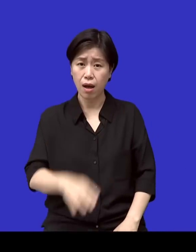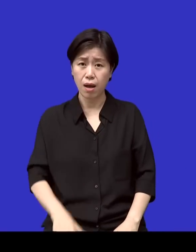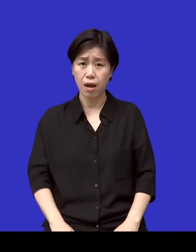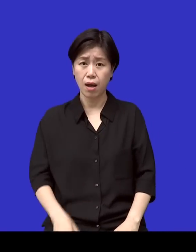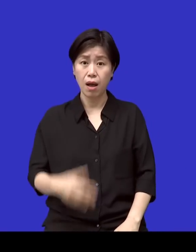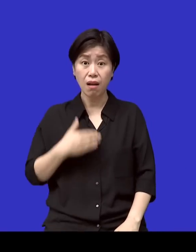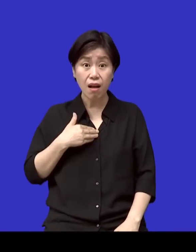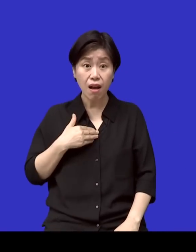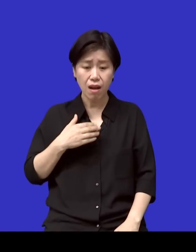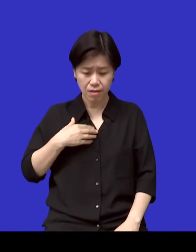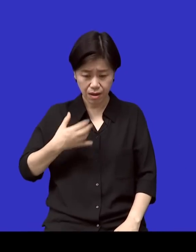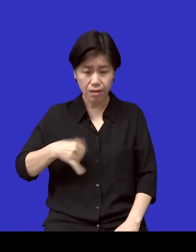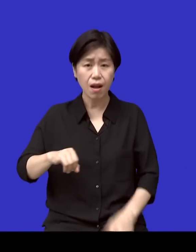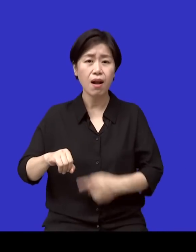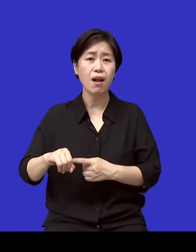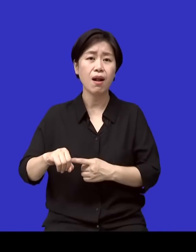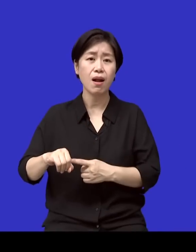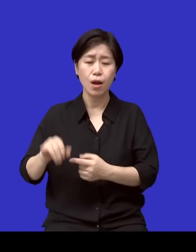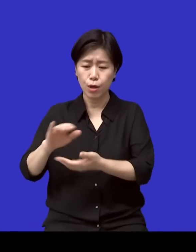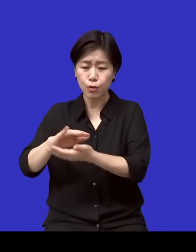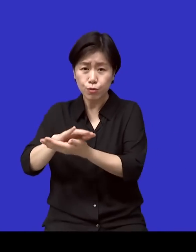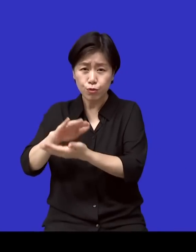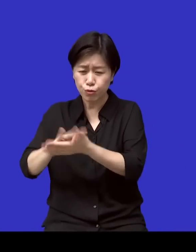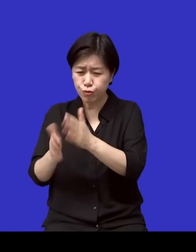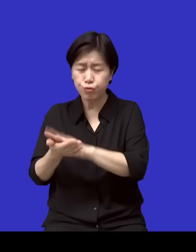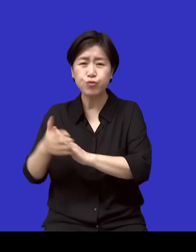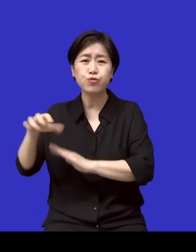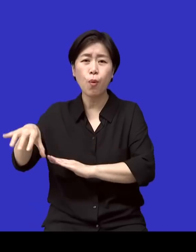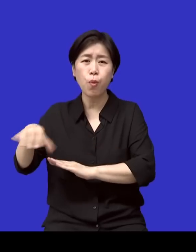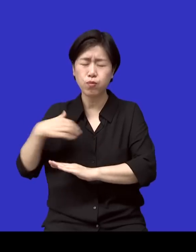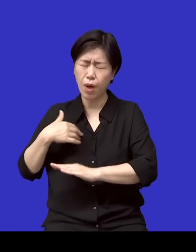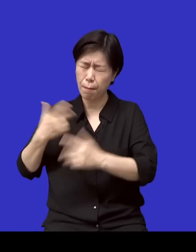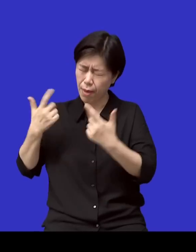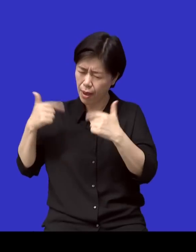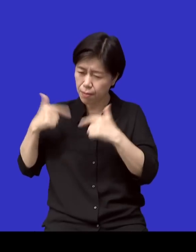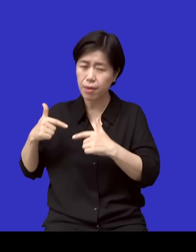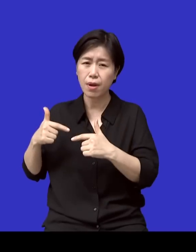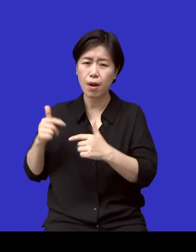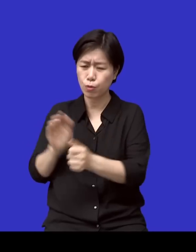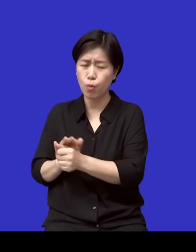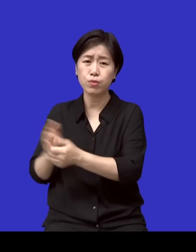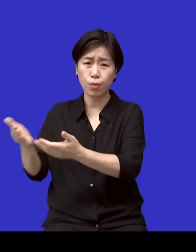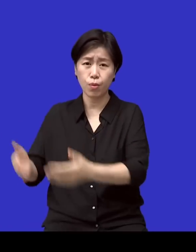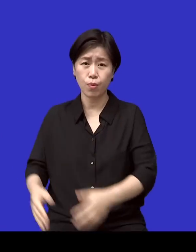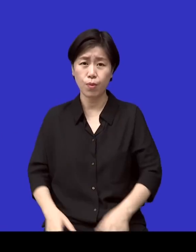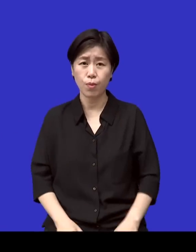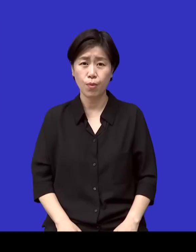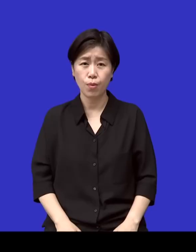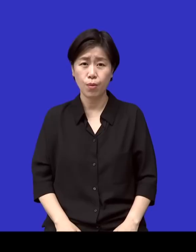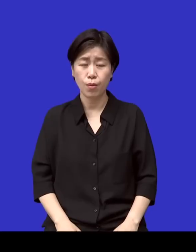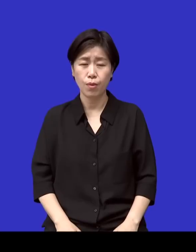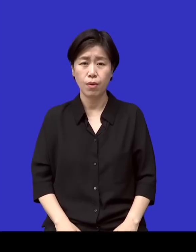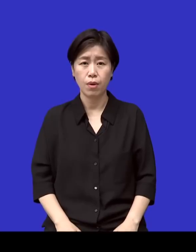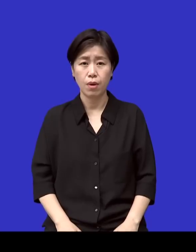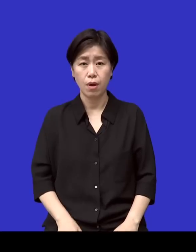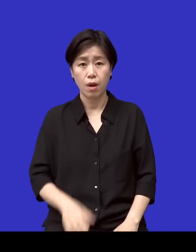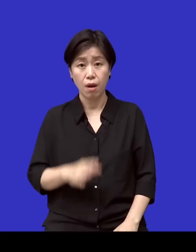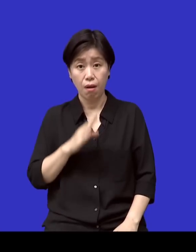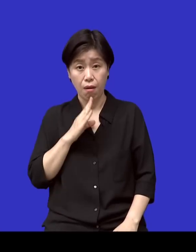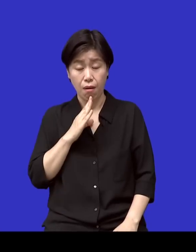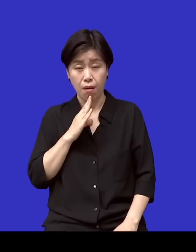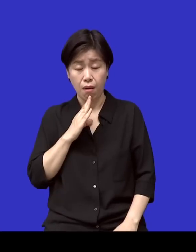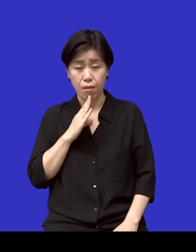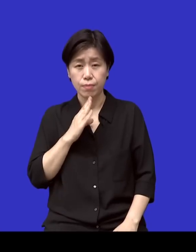저 어린이집도 매일 데려다 줘요. 아, 진짜? 예. 아니, 스키 스키에 때문에. 대한 열망이 너무 강했던 거네요, 완전히.